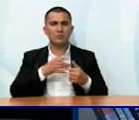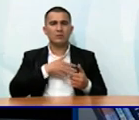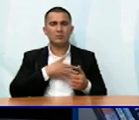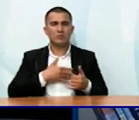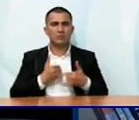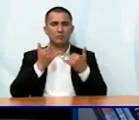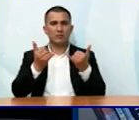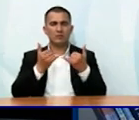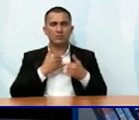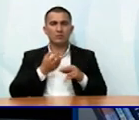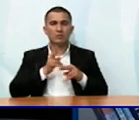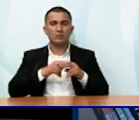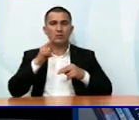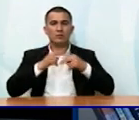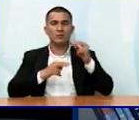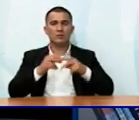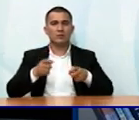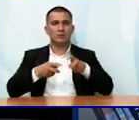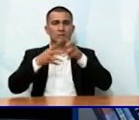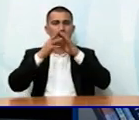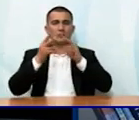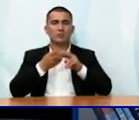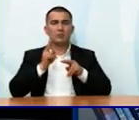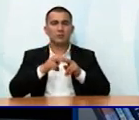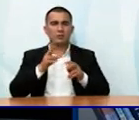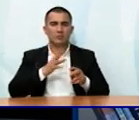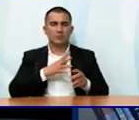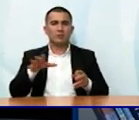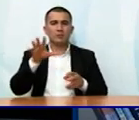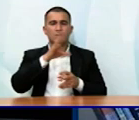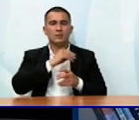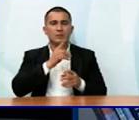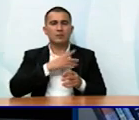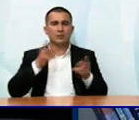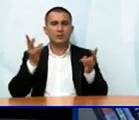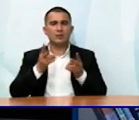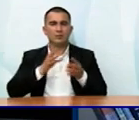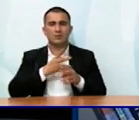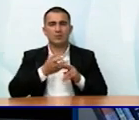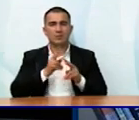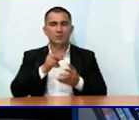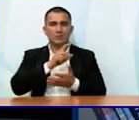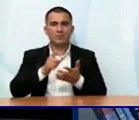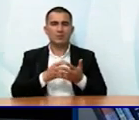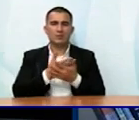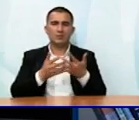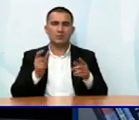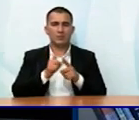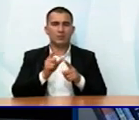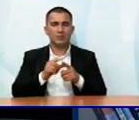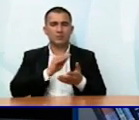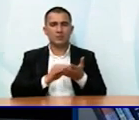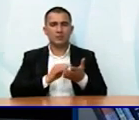Sel g'amdin bu imorat bo'ldi vayron oqibat deb boshlanuvchi g'azallari berilgan. Lekin biz har